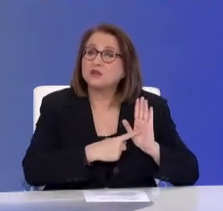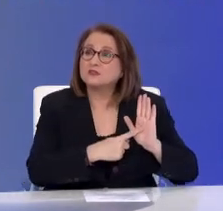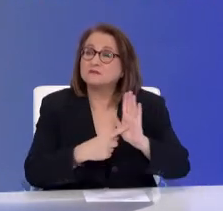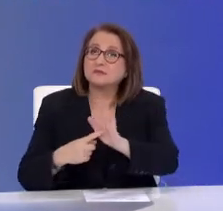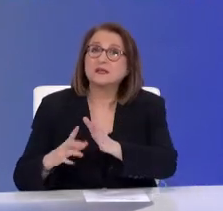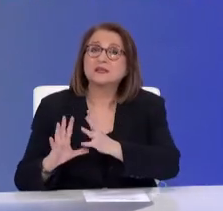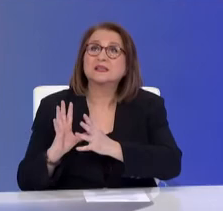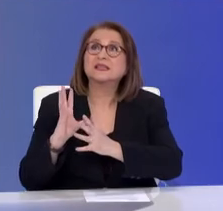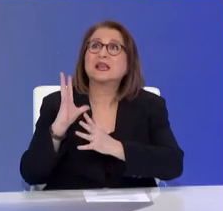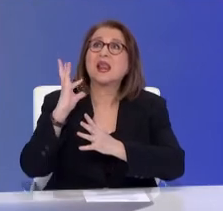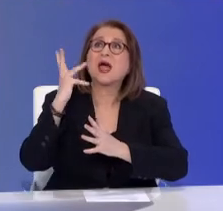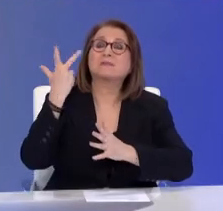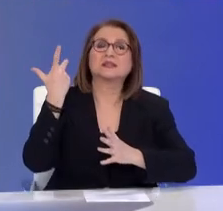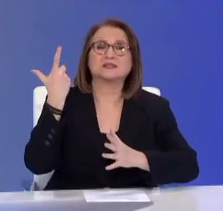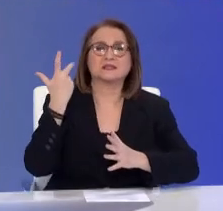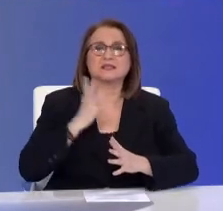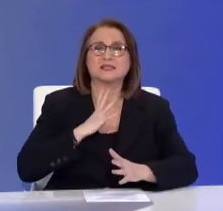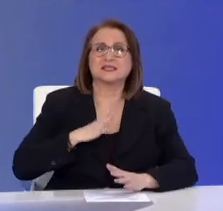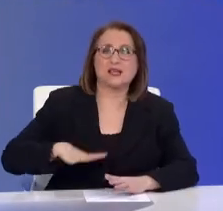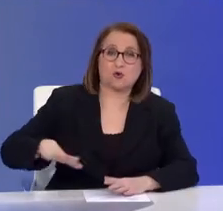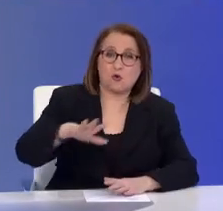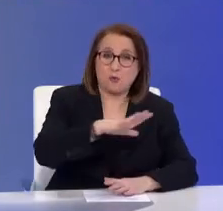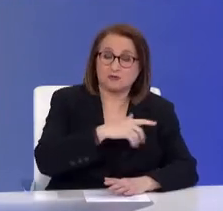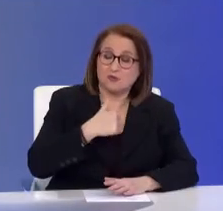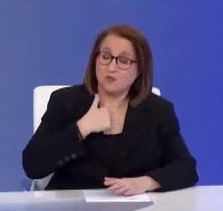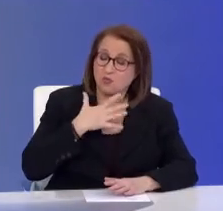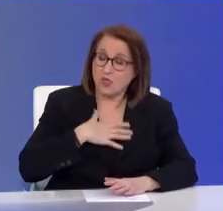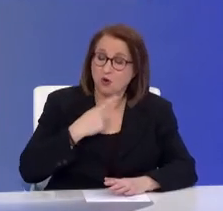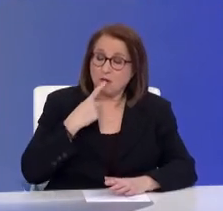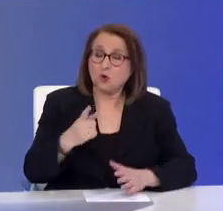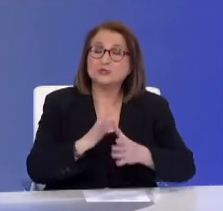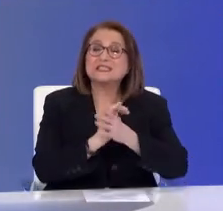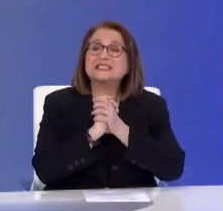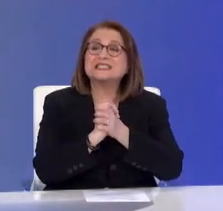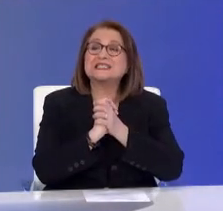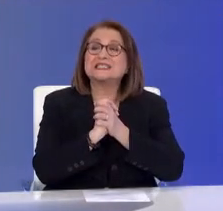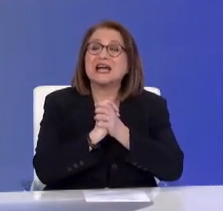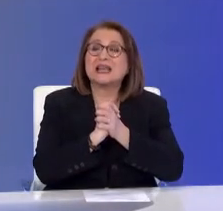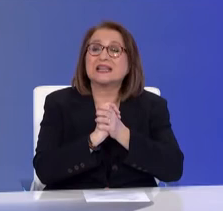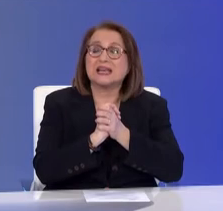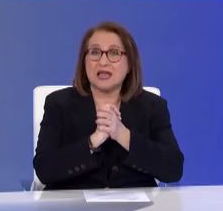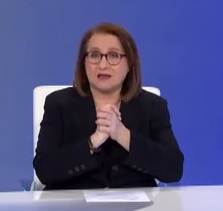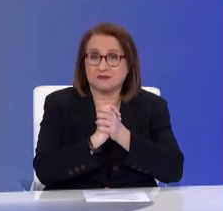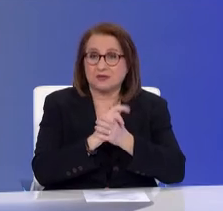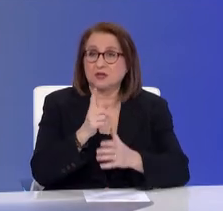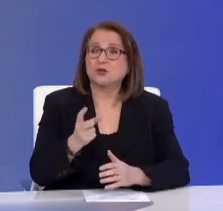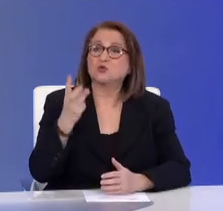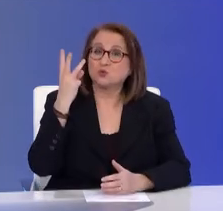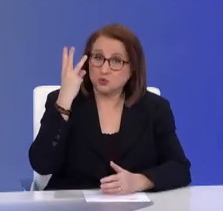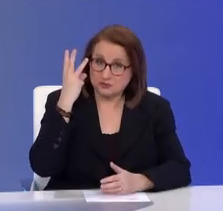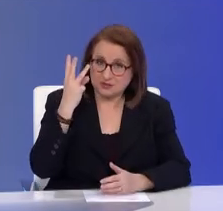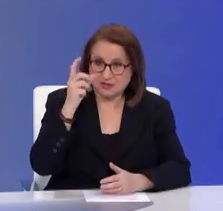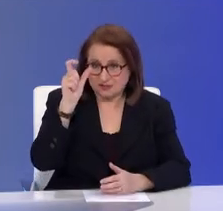Θα ήθελα να συγχαρώ τους τρεις.